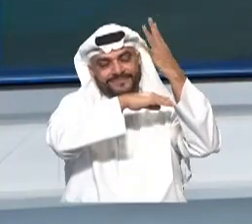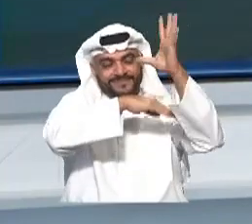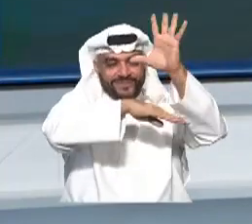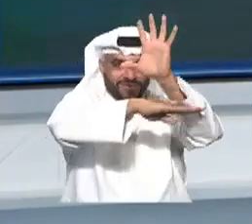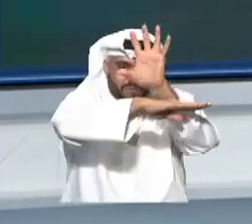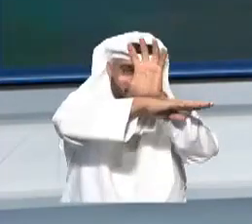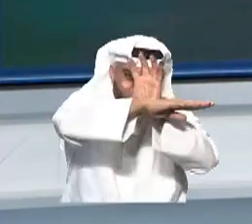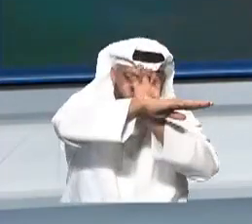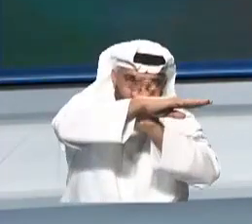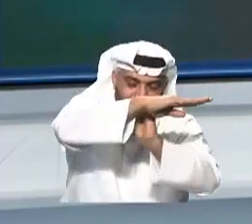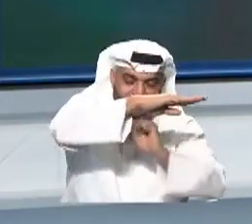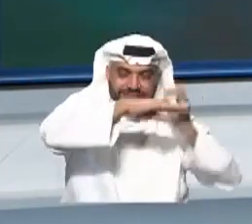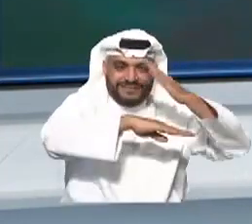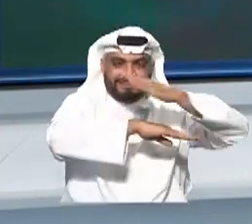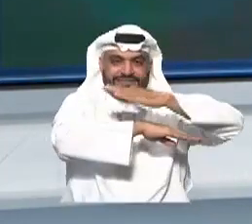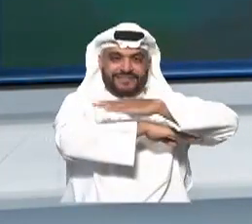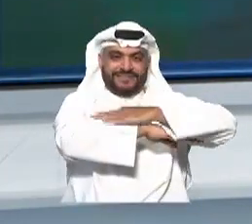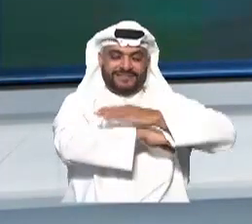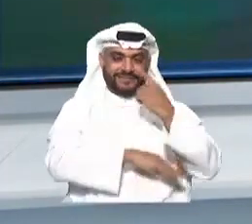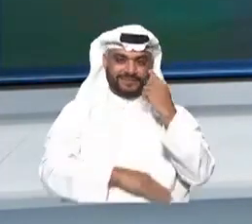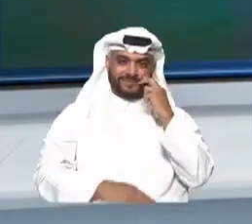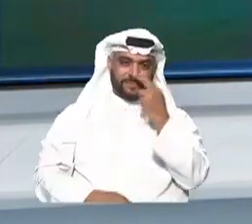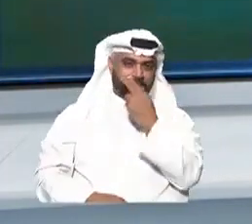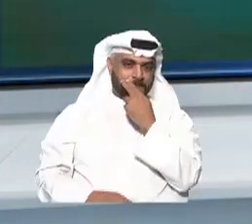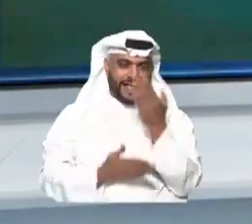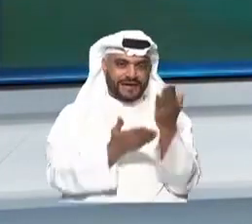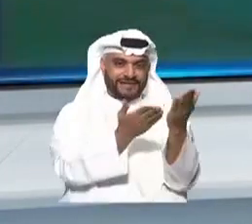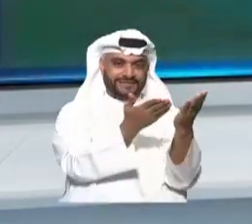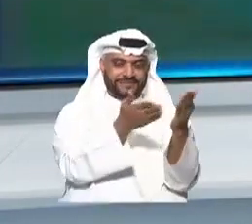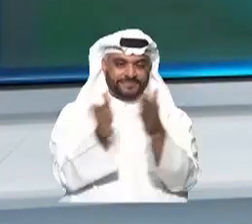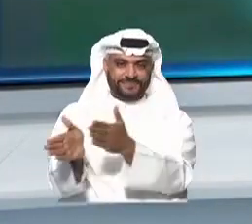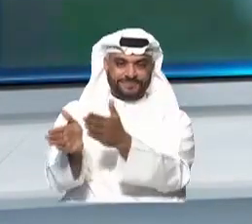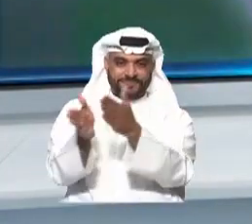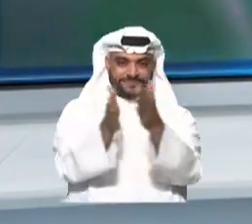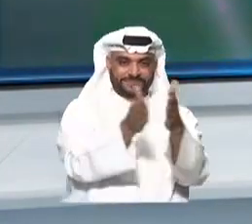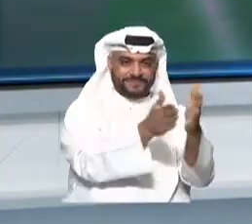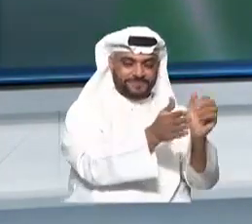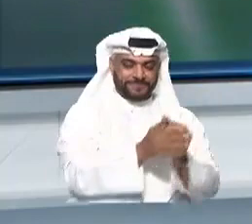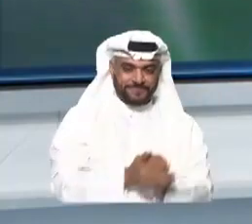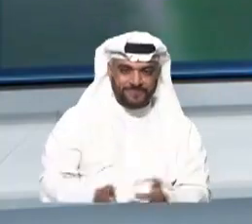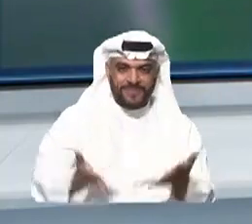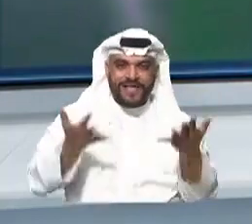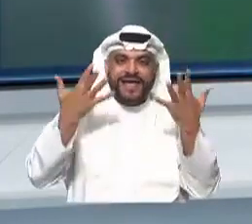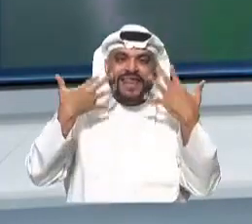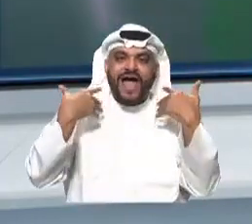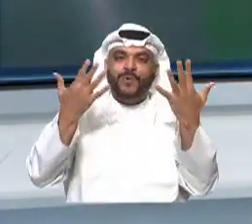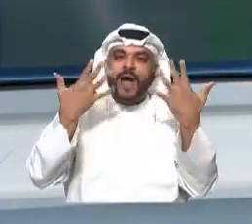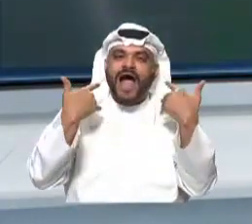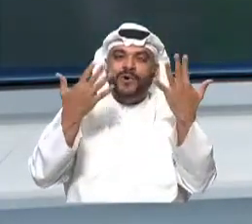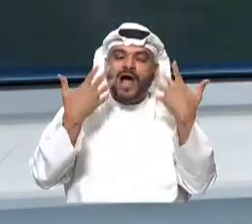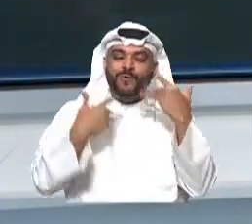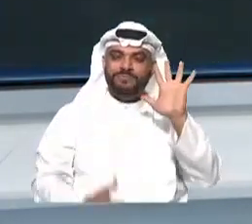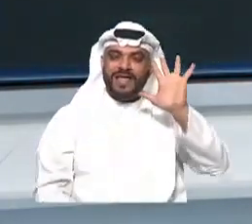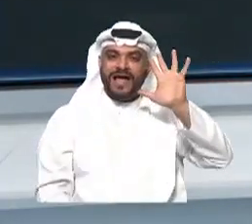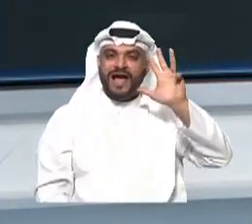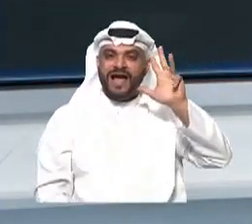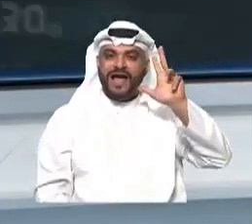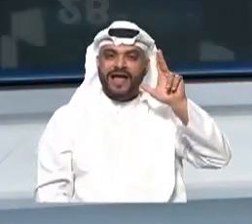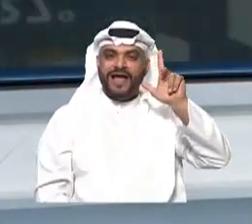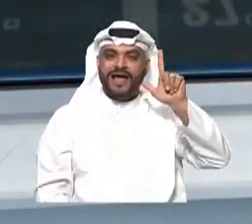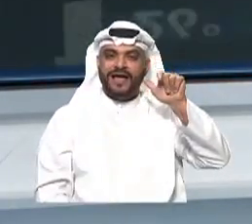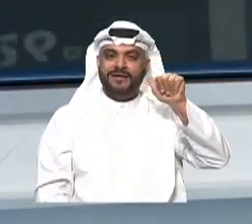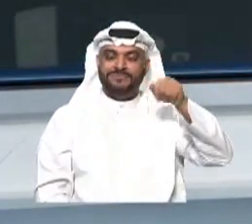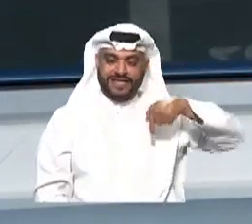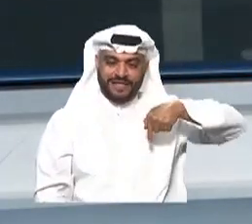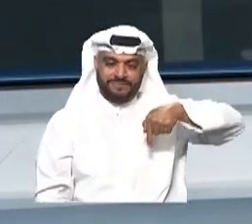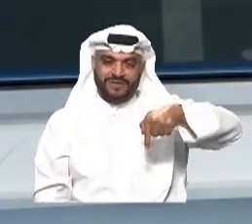الساعة 6:08 دقائق، وأذان المغرب الساعة 4:55 دقيقة. أما الأجواء المتوقعة الخمسة أيام القادمة